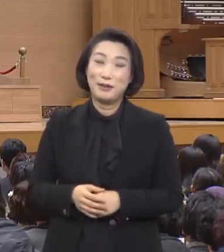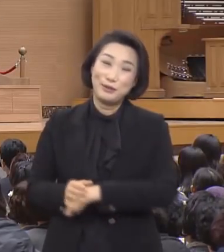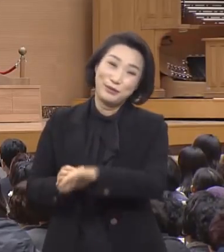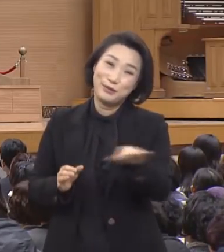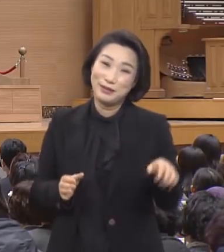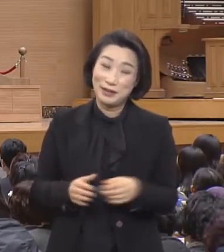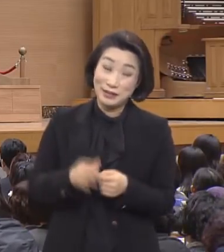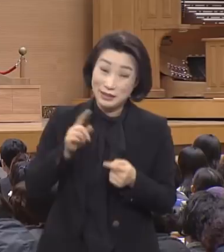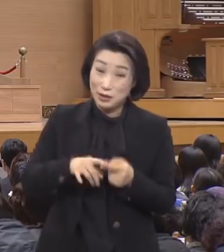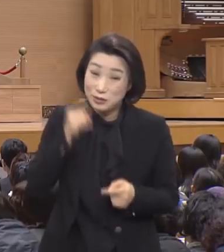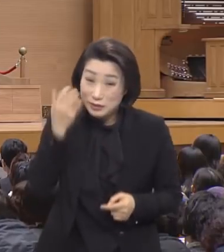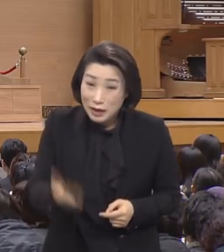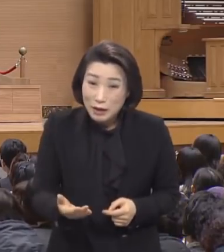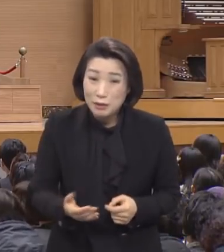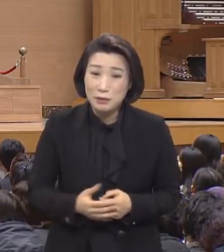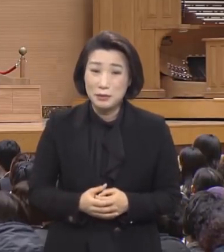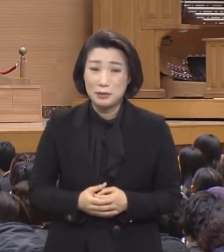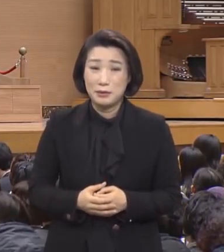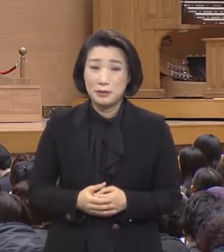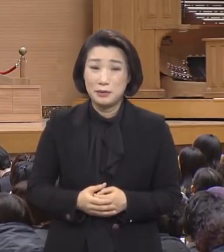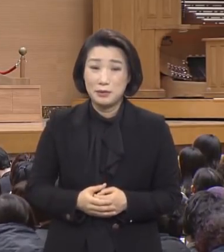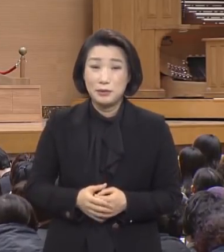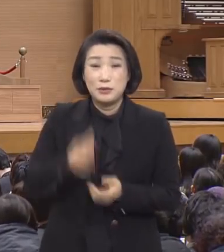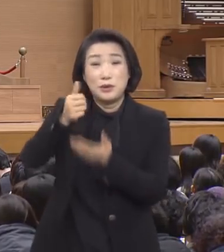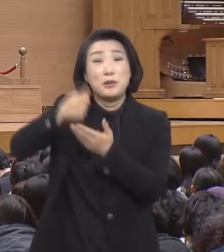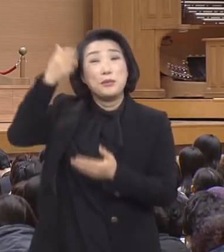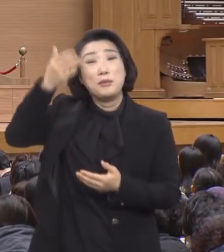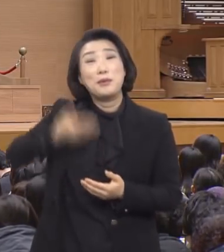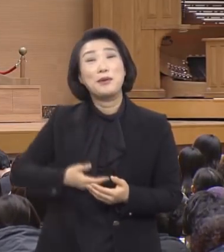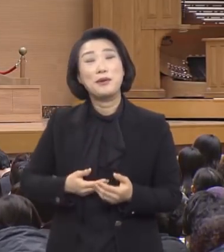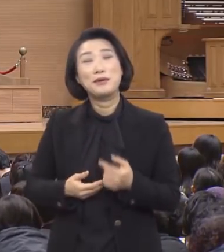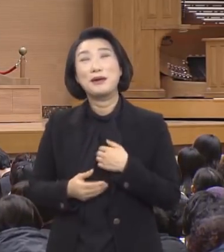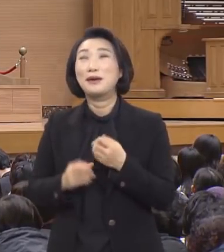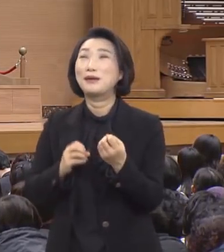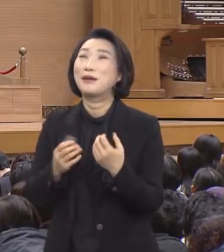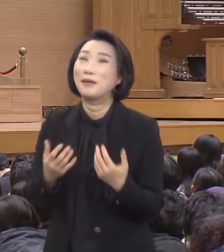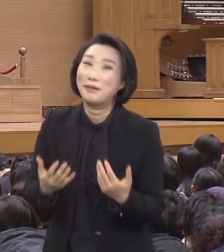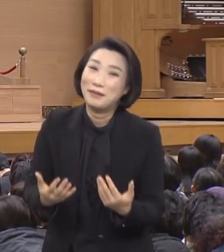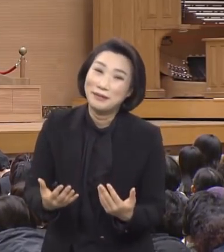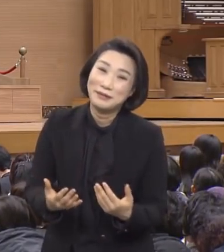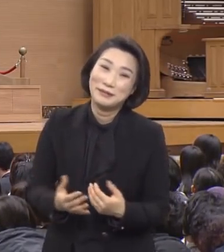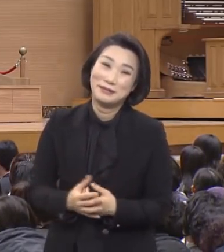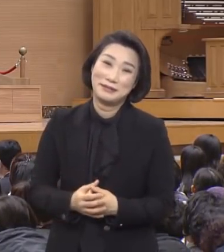너희가 그래? 하고 주님이 물으실 때